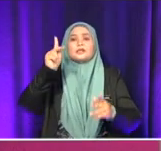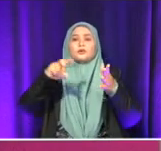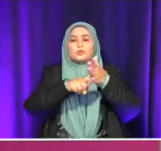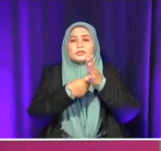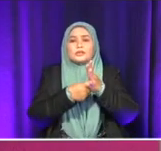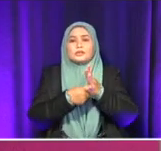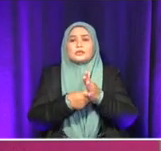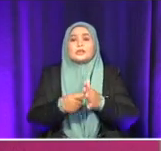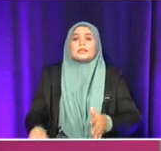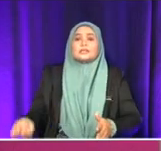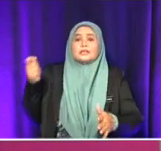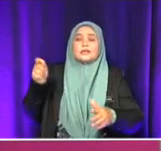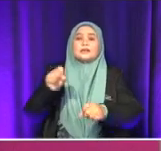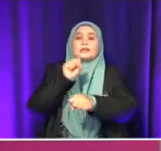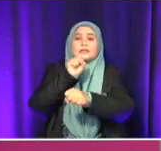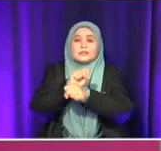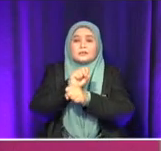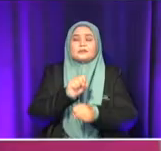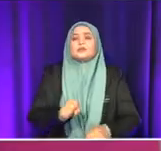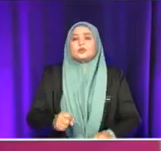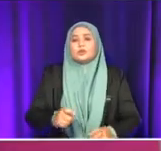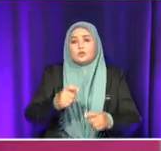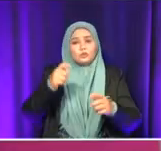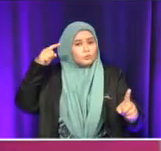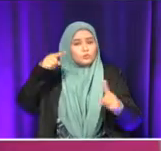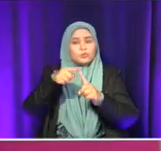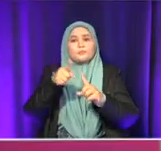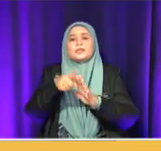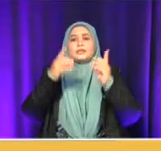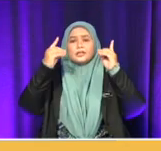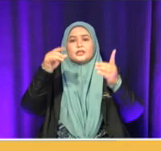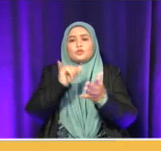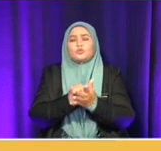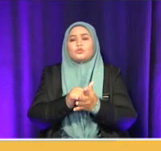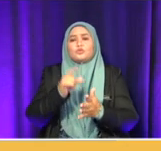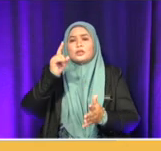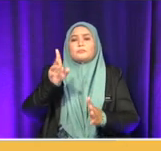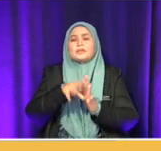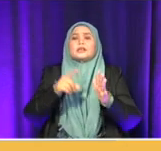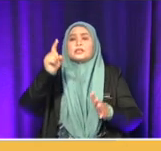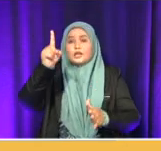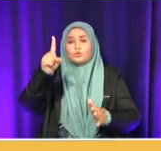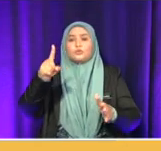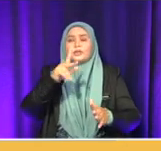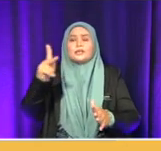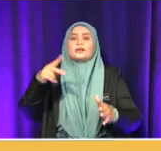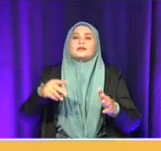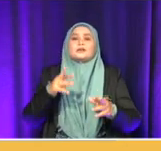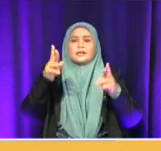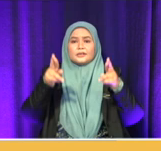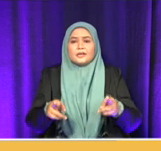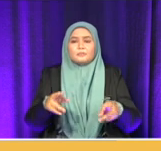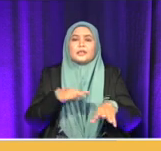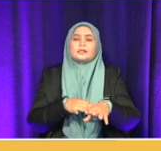di situ adalah tenaga kerja oke tujuan pendidikan itu menyatukan rakyat oke itu yang paling utama menyatukan rakyat dan